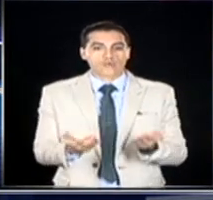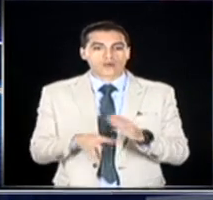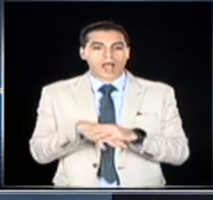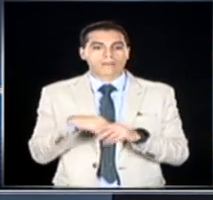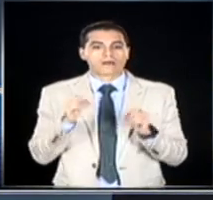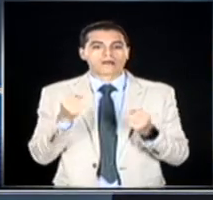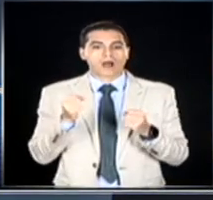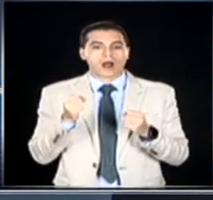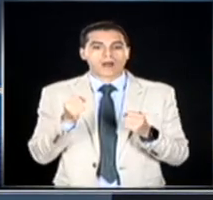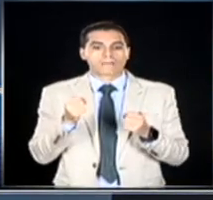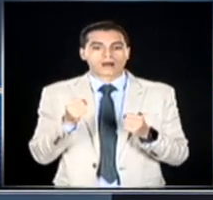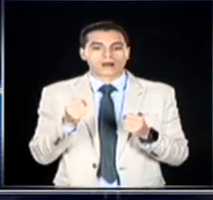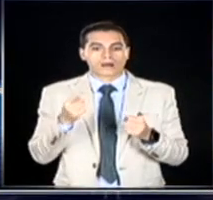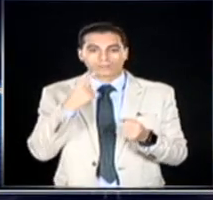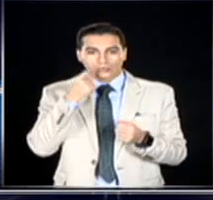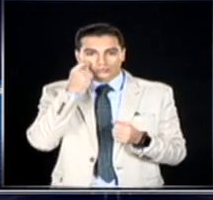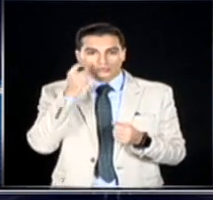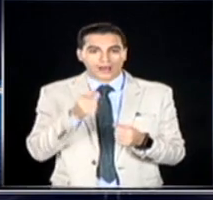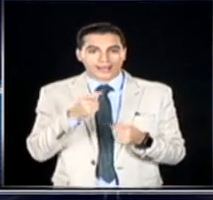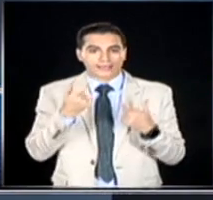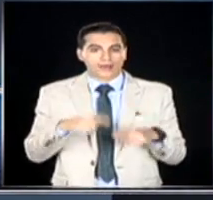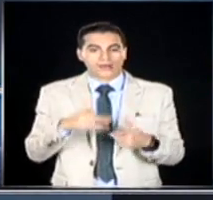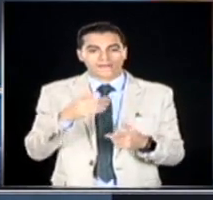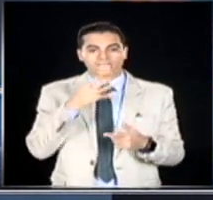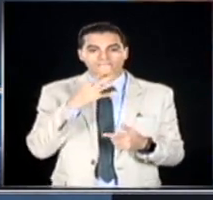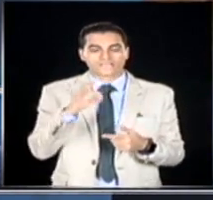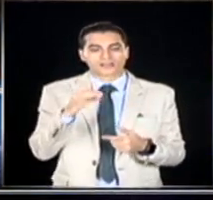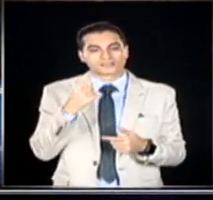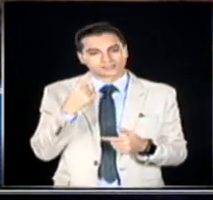جنسيته؟ فرنسي. فرنسي الهدف الثاني.